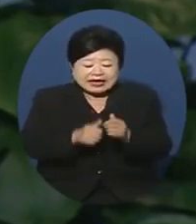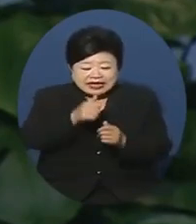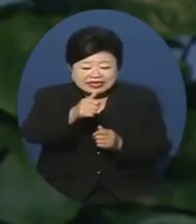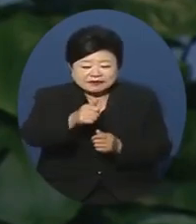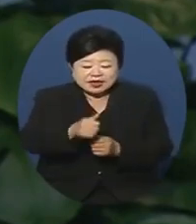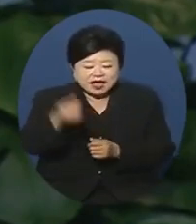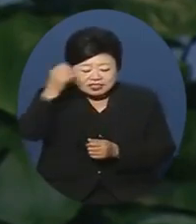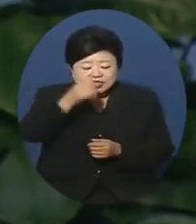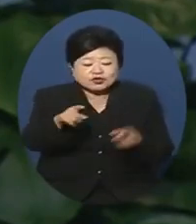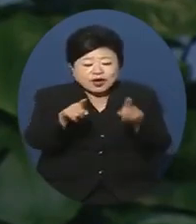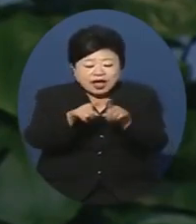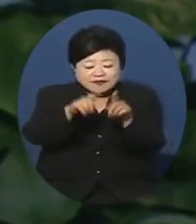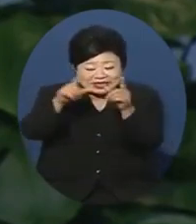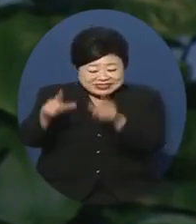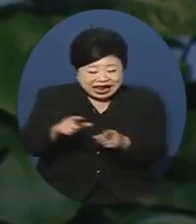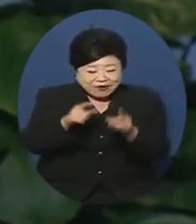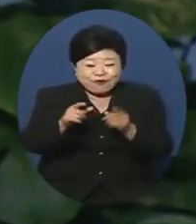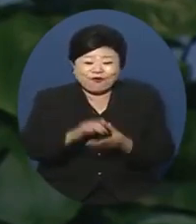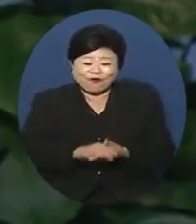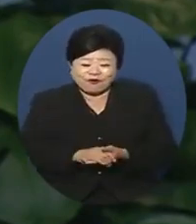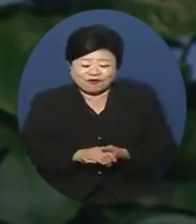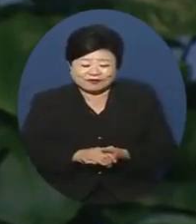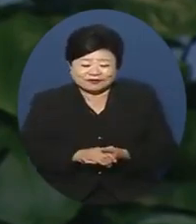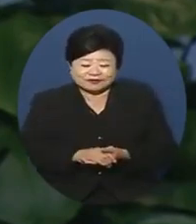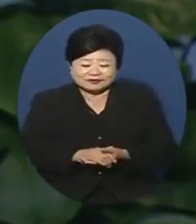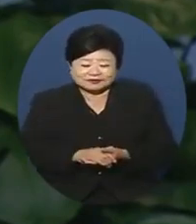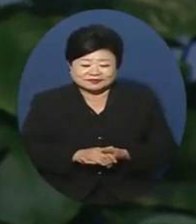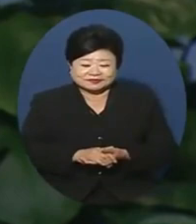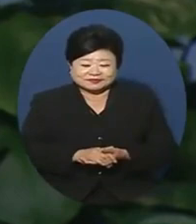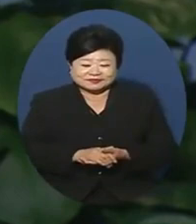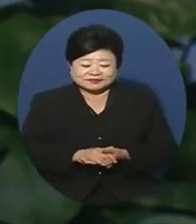하나님의 성령과 더불어 살고